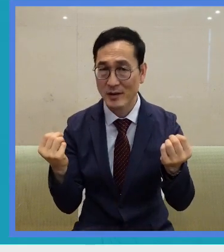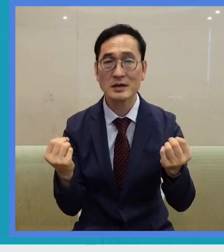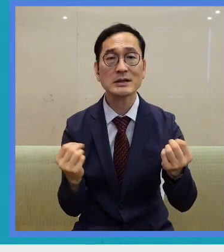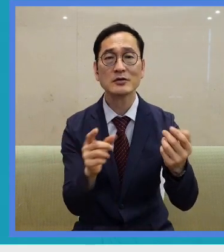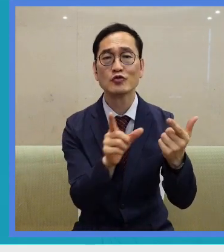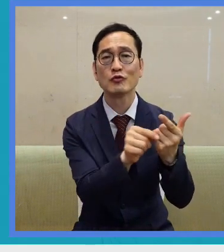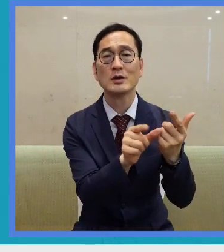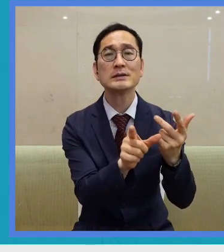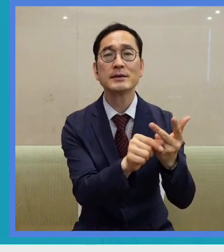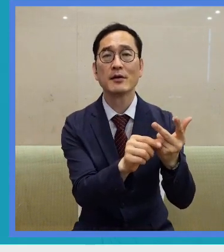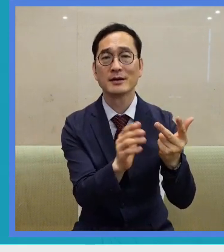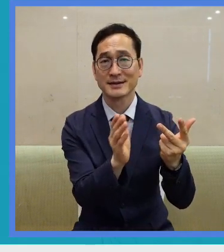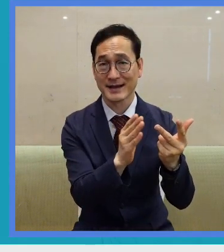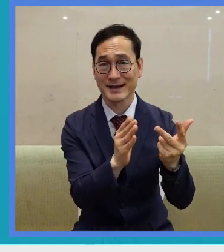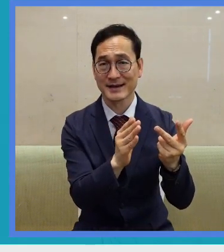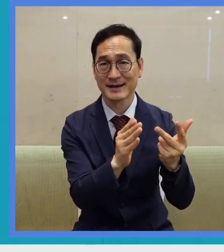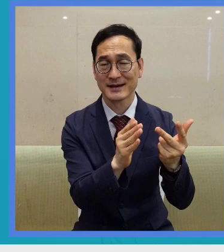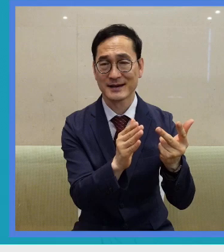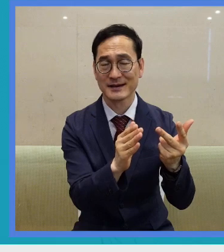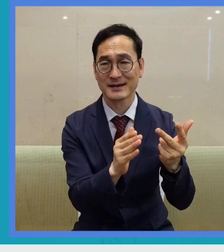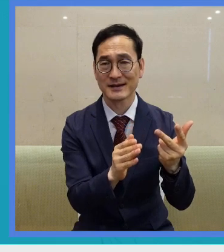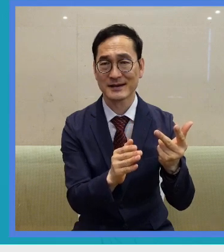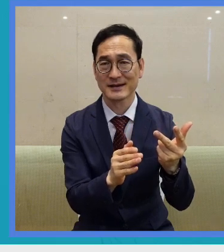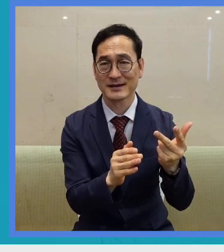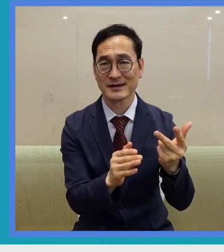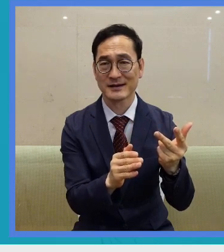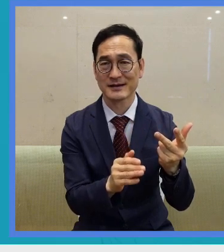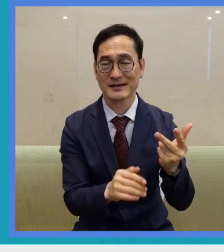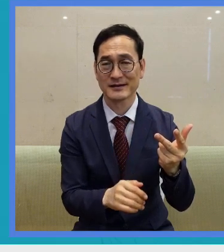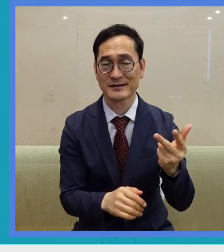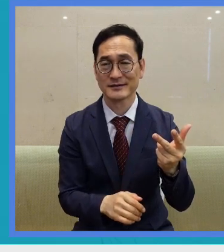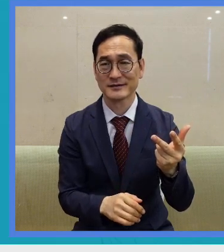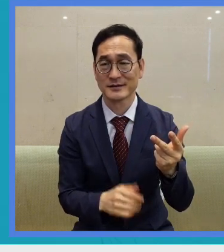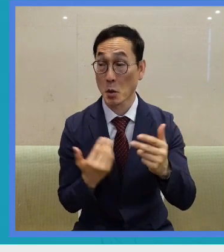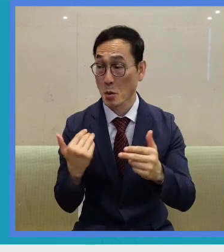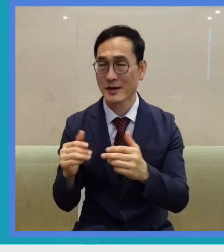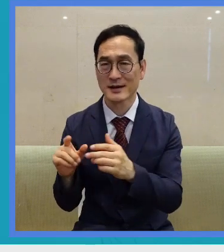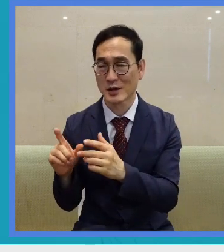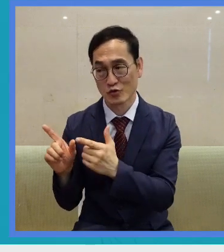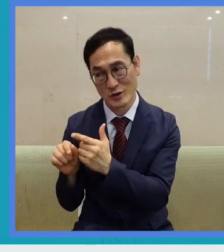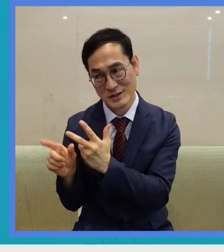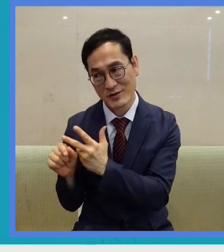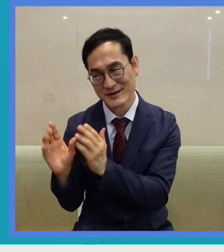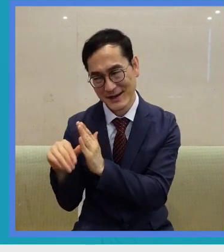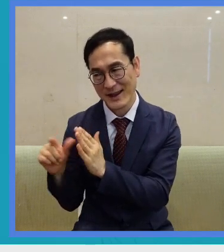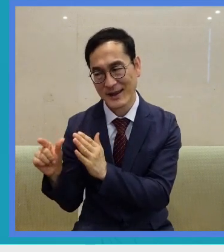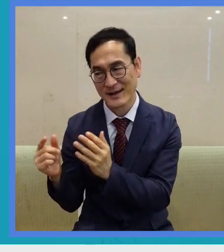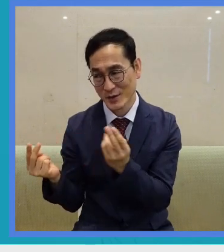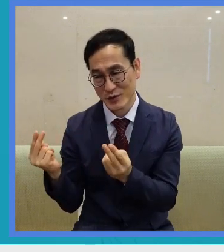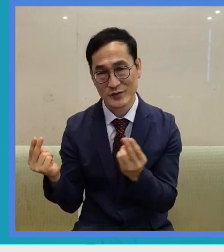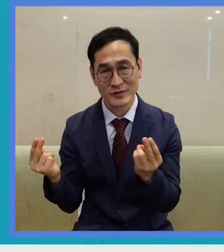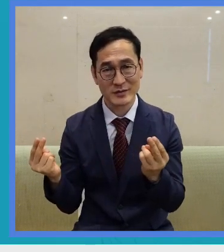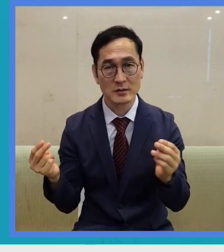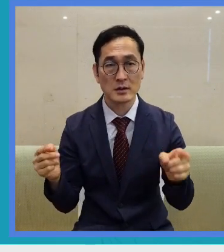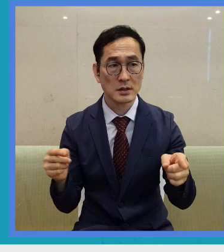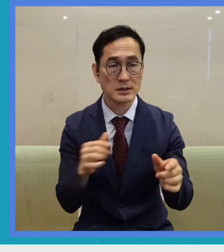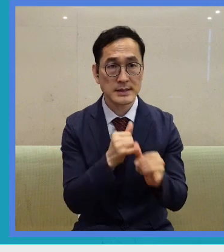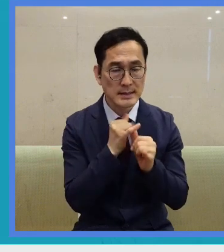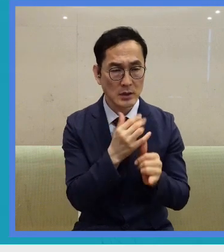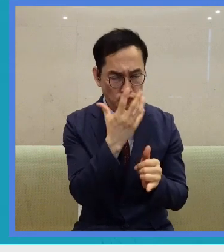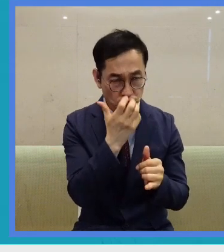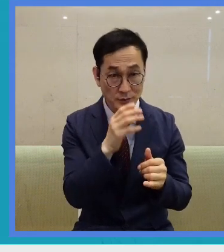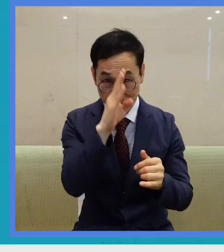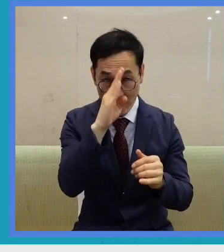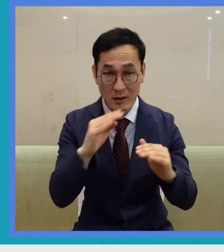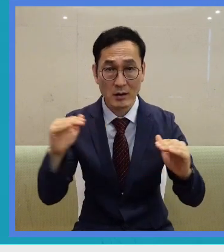7월 사이에 이 조사를 했거든요. 온라인 건강 행태 조사를. 근데 보니까 실제 예측치보다 더 낮아져 있는